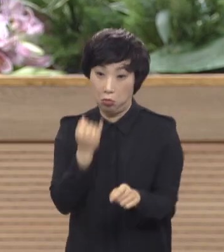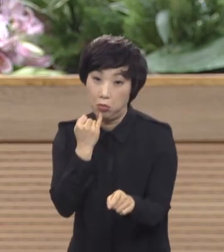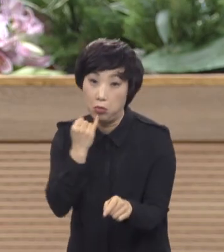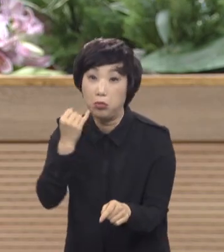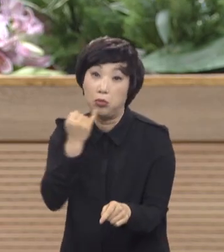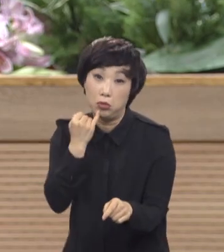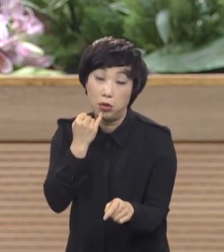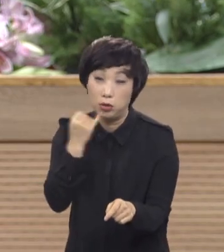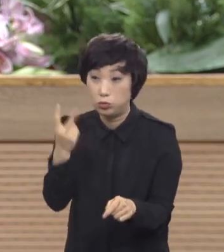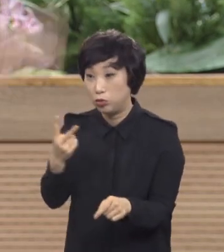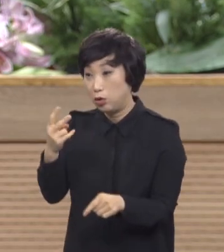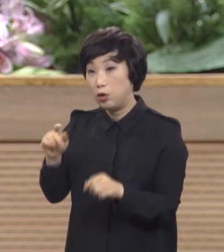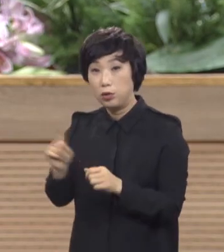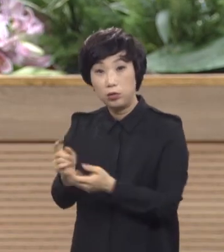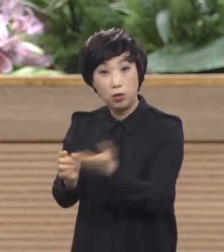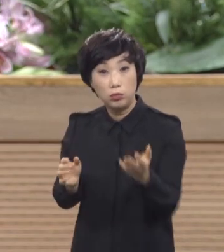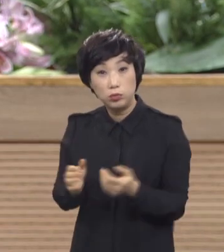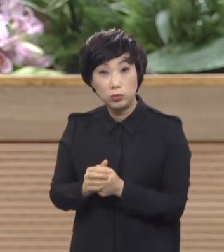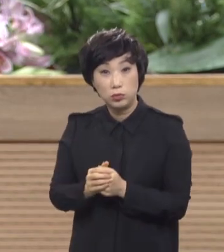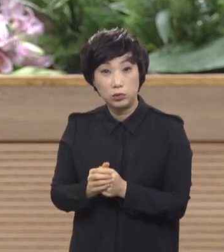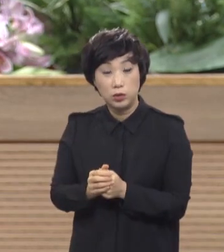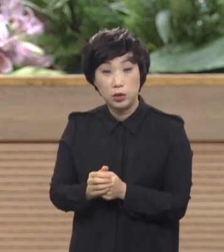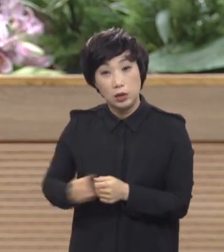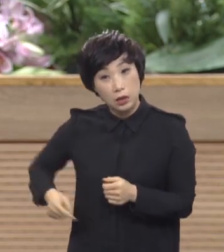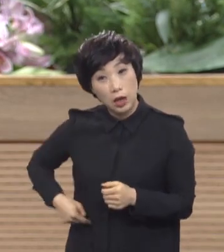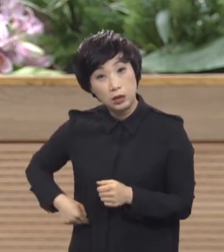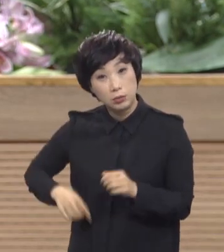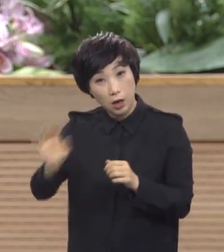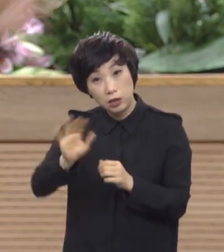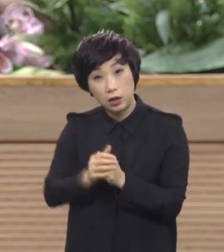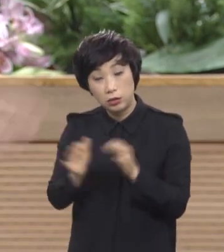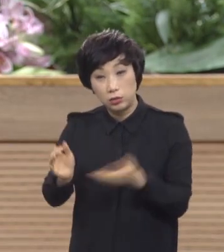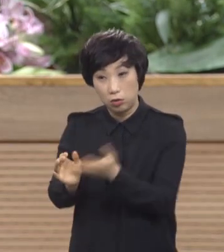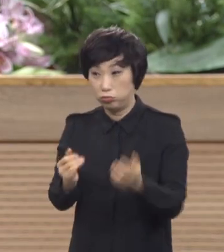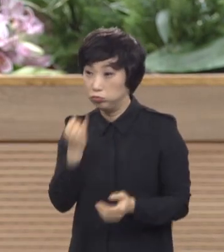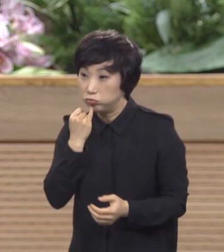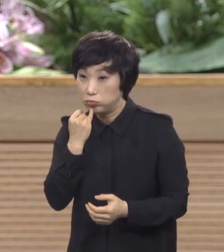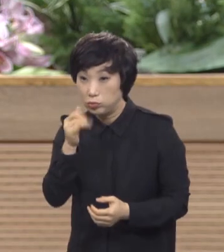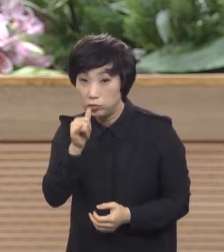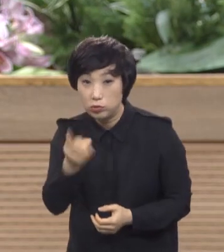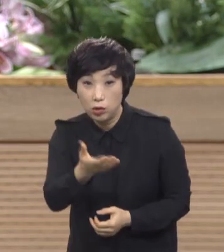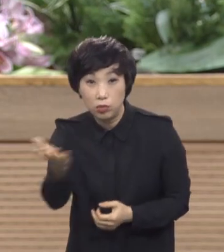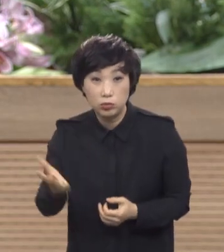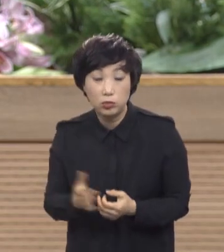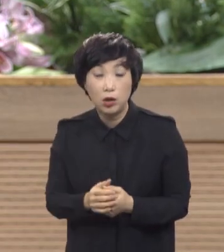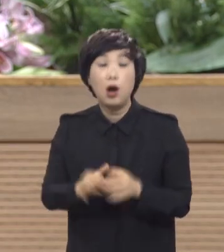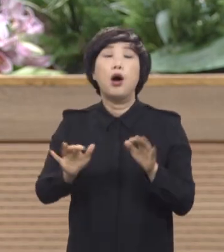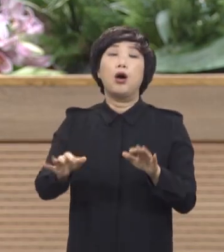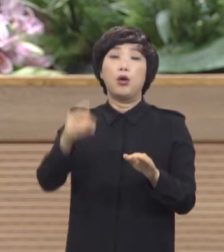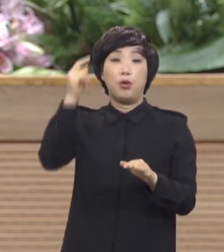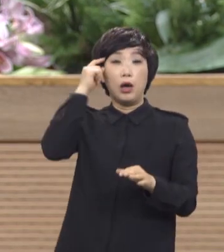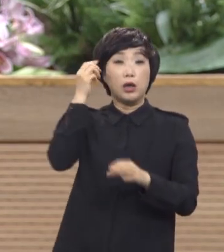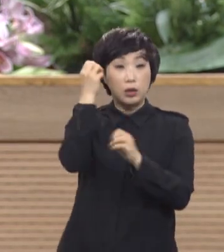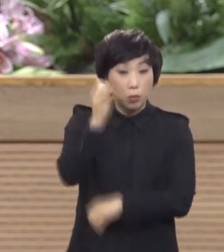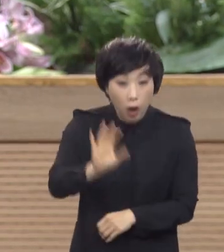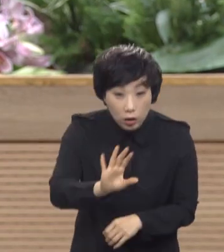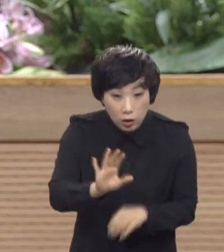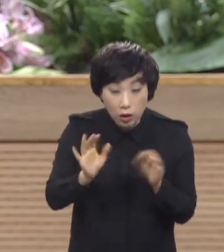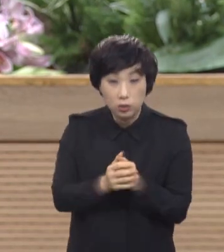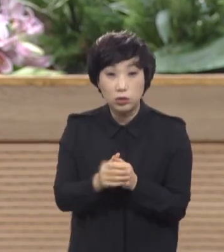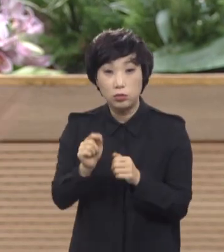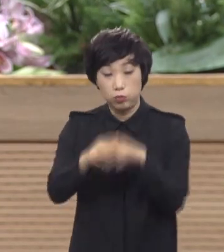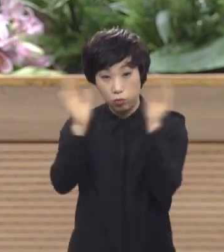윤리 아닌 것들이 질서가 되고 양심 아닌 것들이 양심이 되고 바로 기본 아닌 것들이